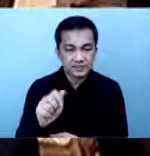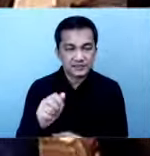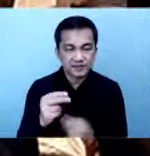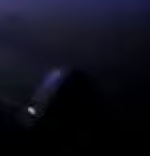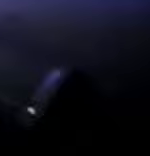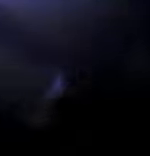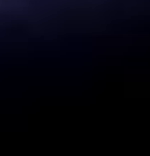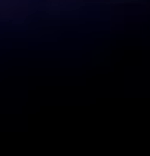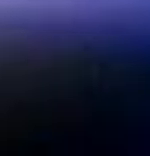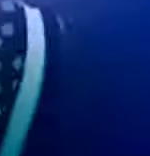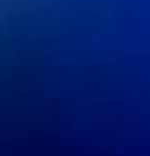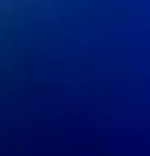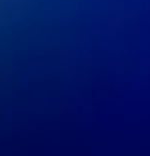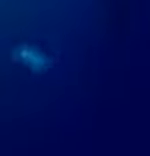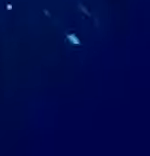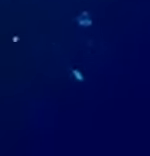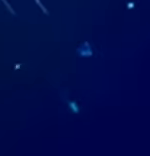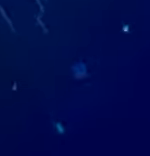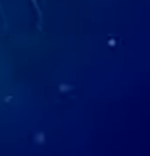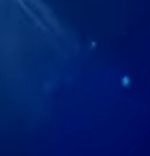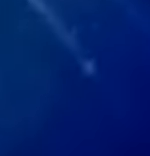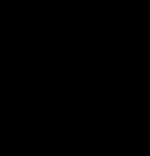5.